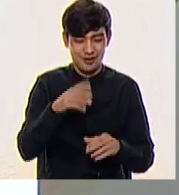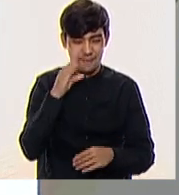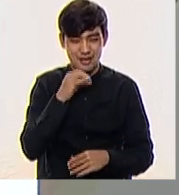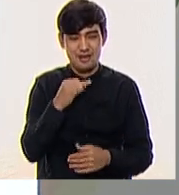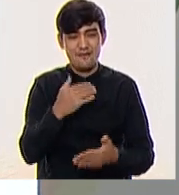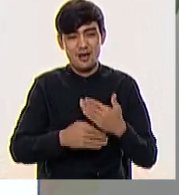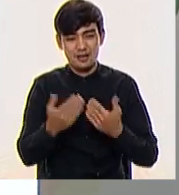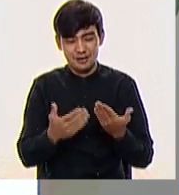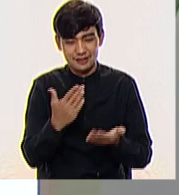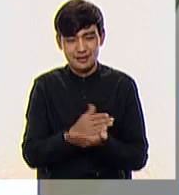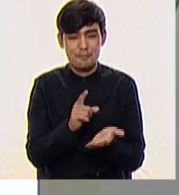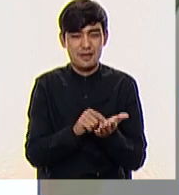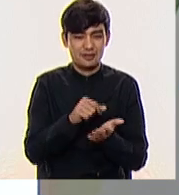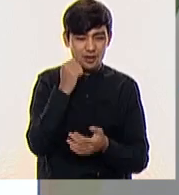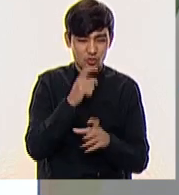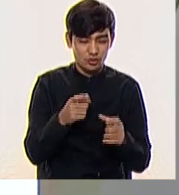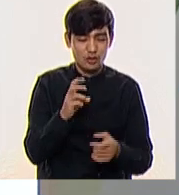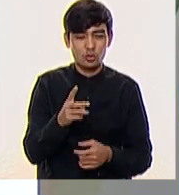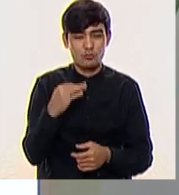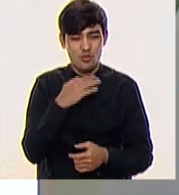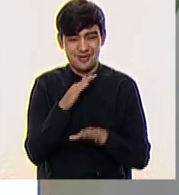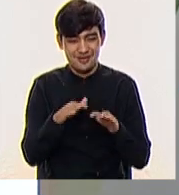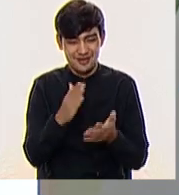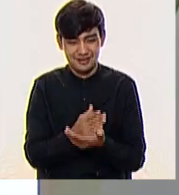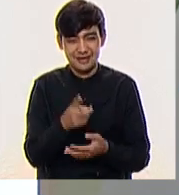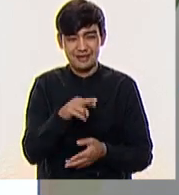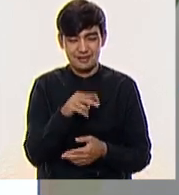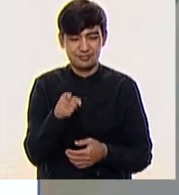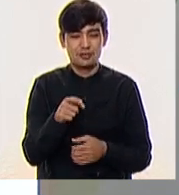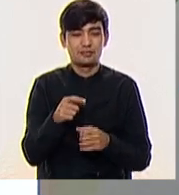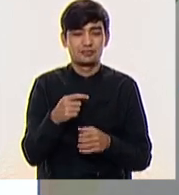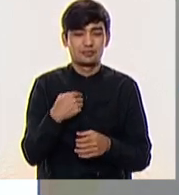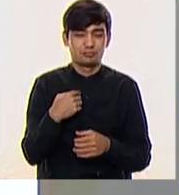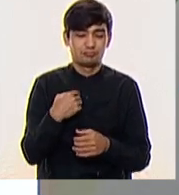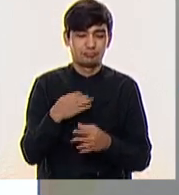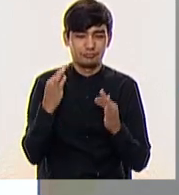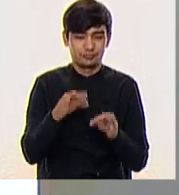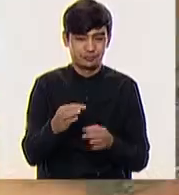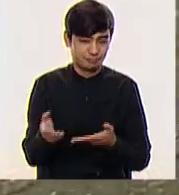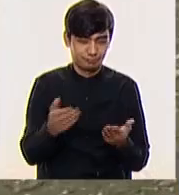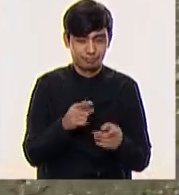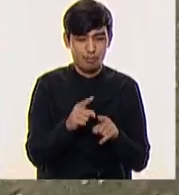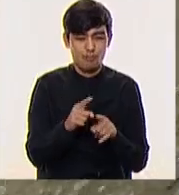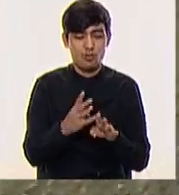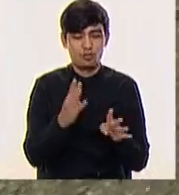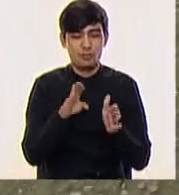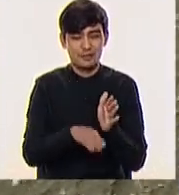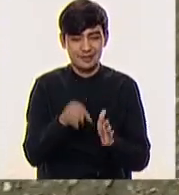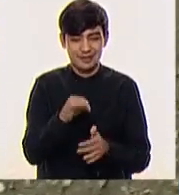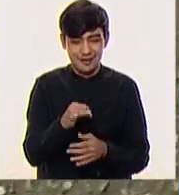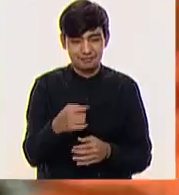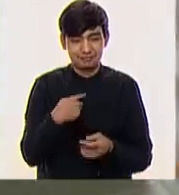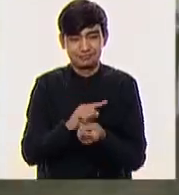есть инвалиды, есть пенсионеры, есть многодетки, для исключения, конечно, мы их желательно пропускаем. Чтобы